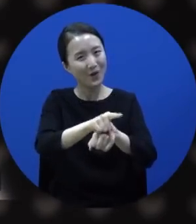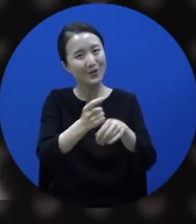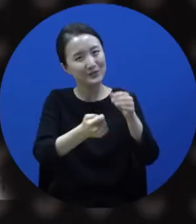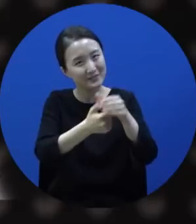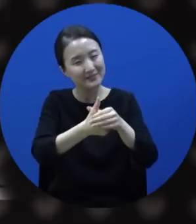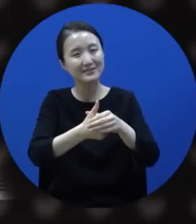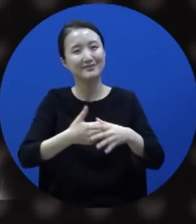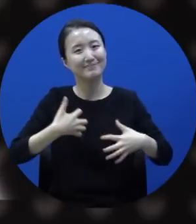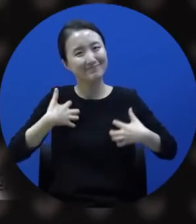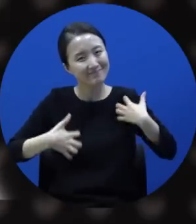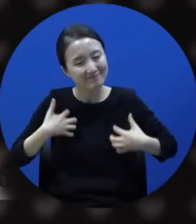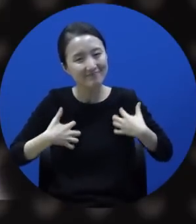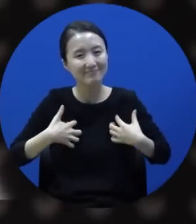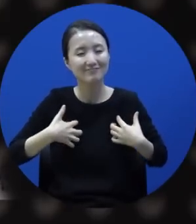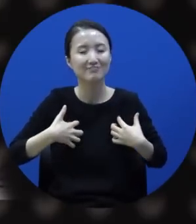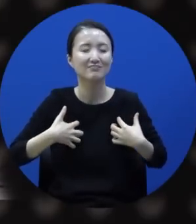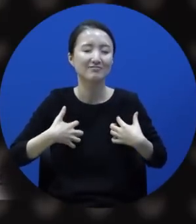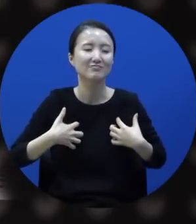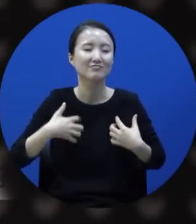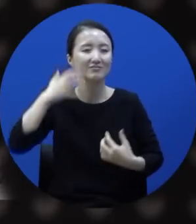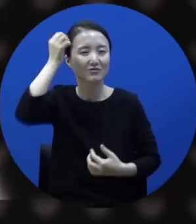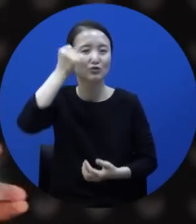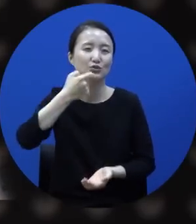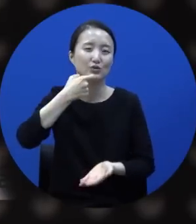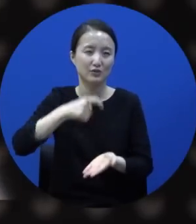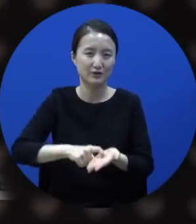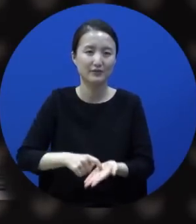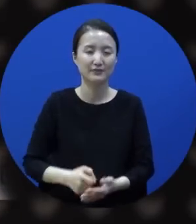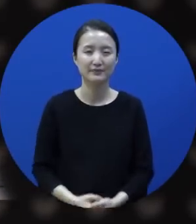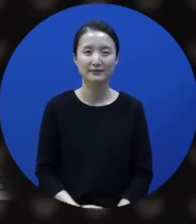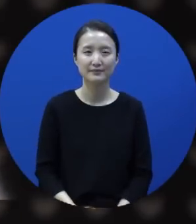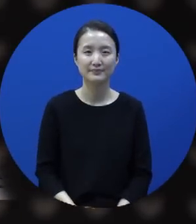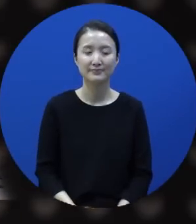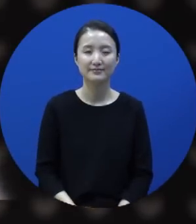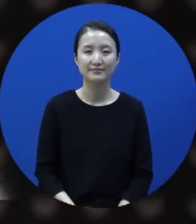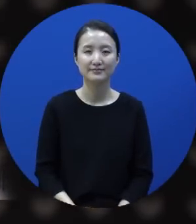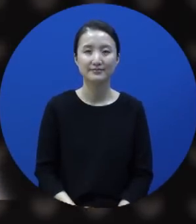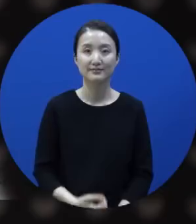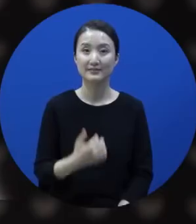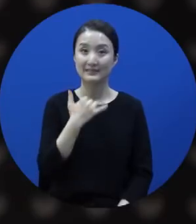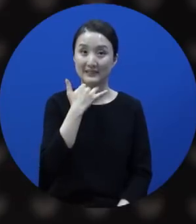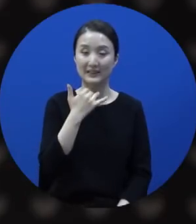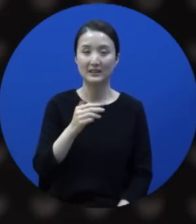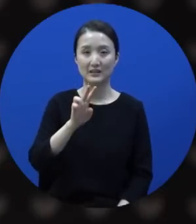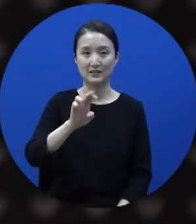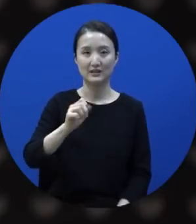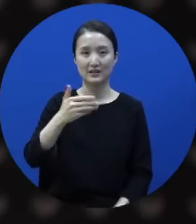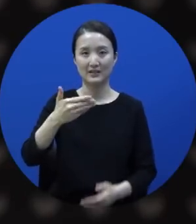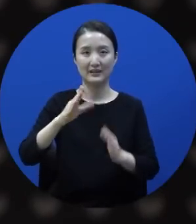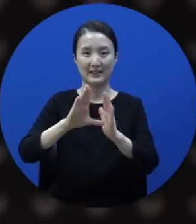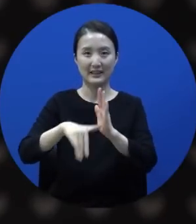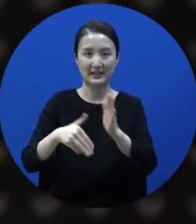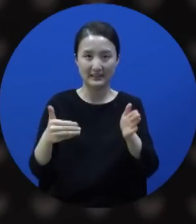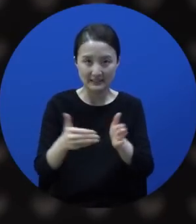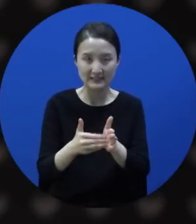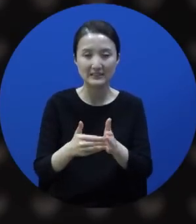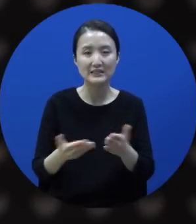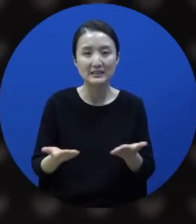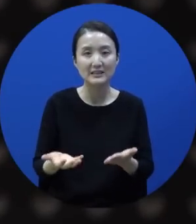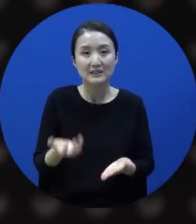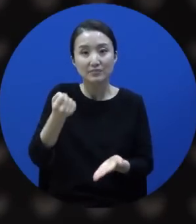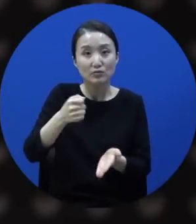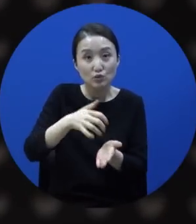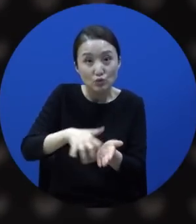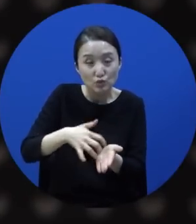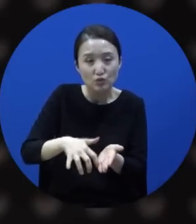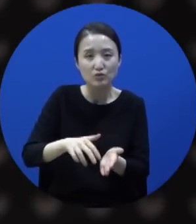됐습니다. 그리고 저의 삶에서 제가 29살까지 13가지 직업을 가졌다고 했죠. 그런데 29살